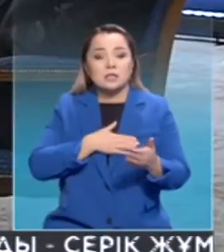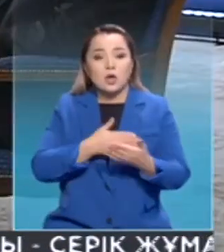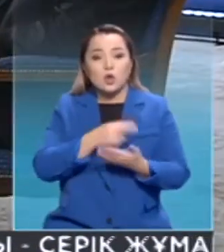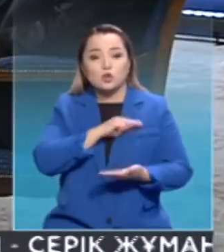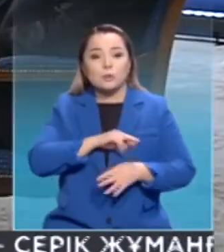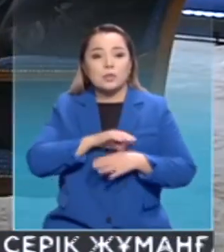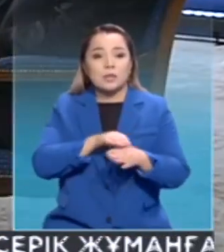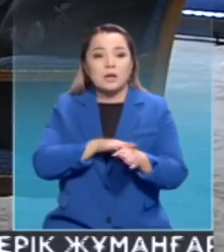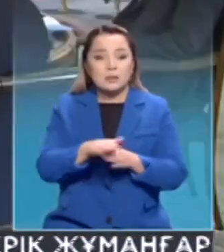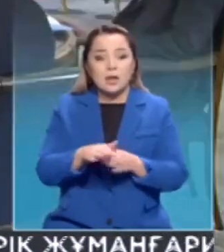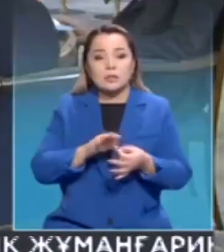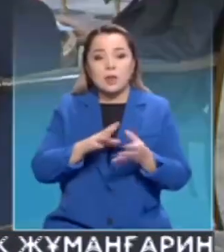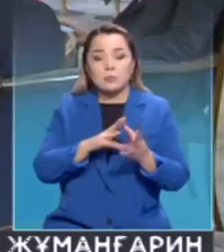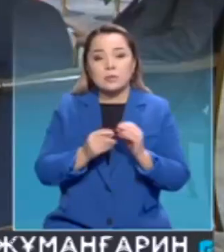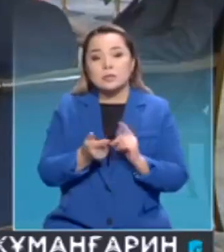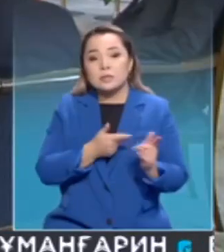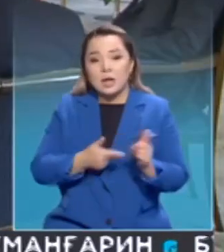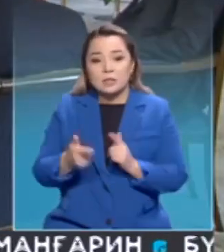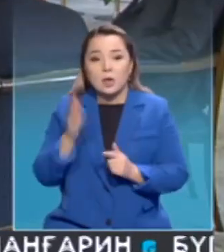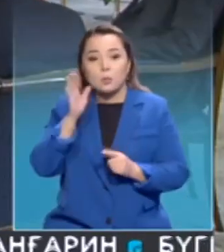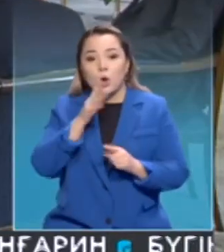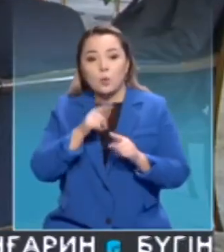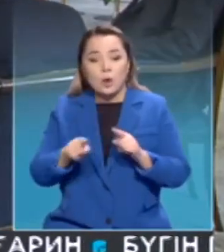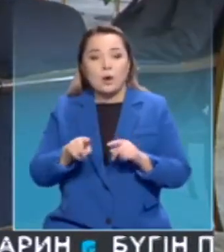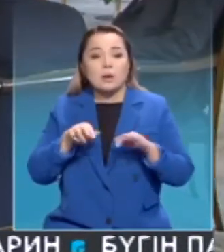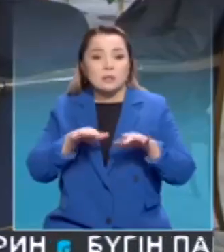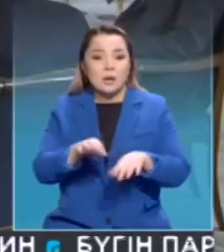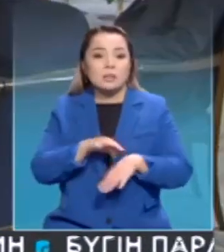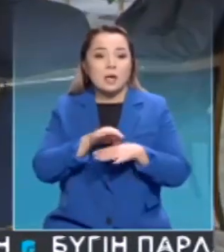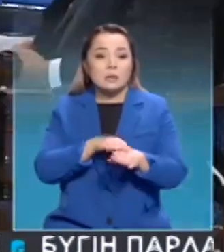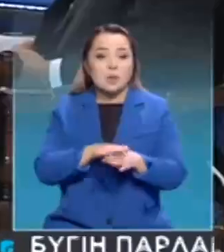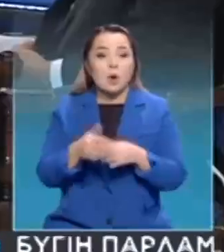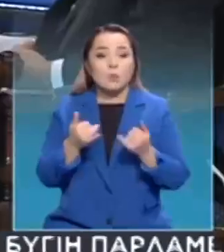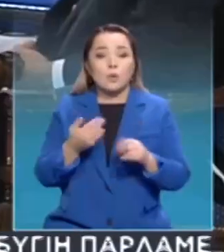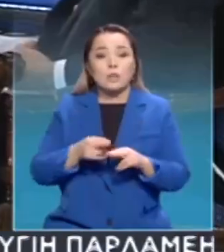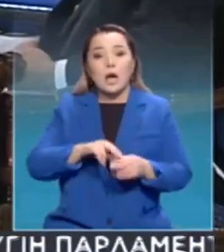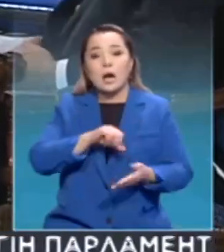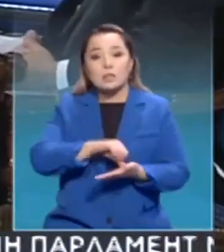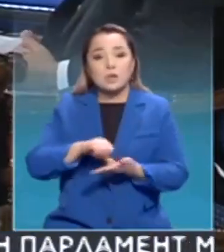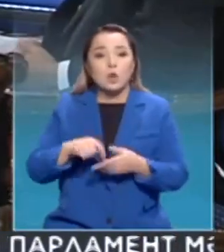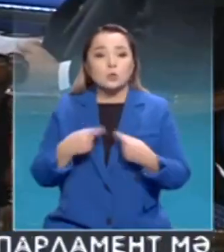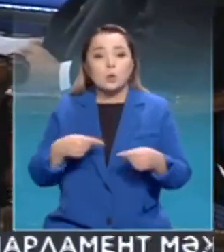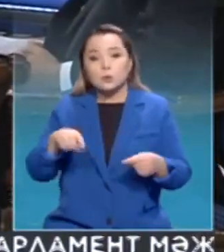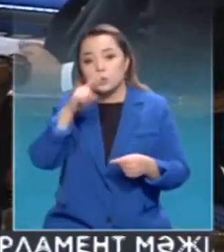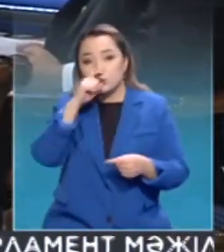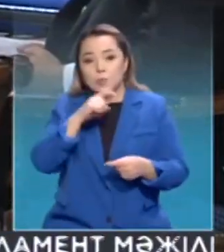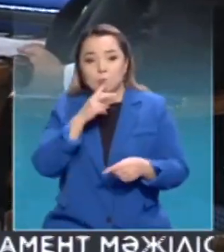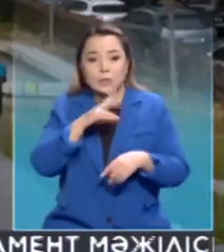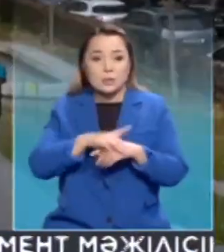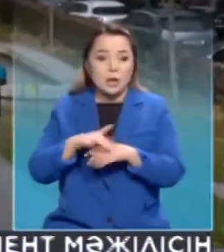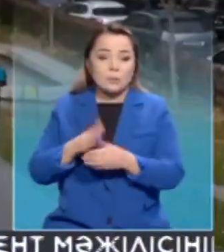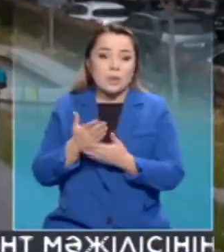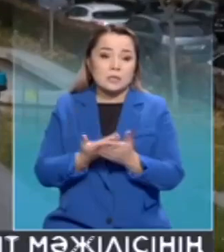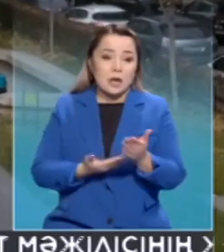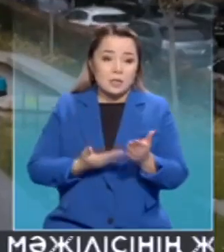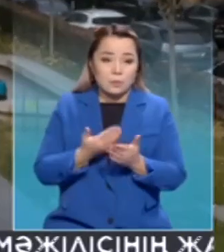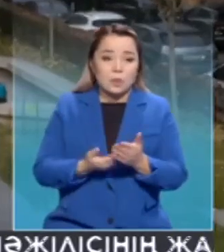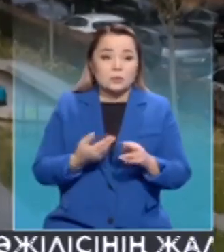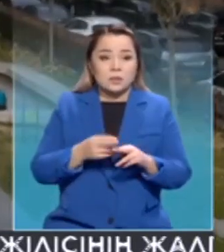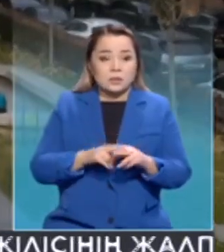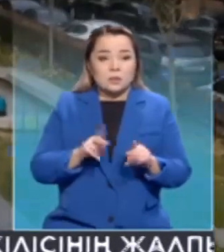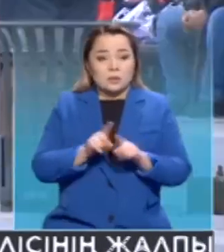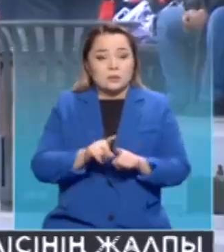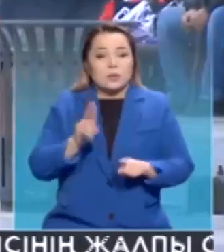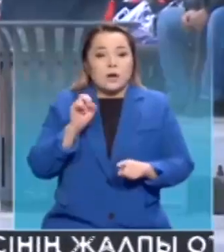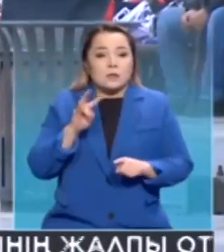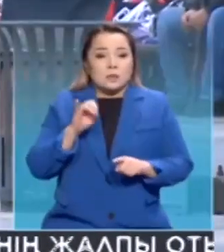нақты механизмдерін әзірлеп, алдағы уақытта солай әрекет ету. Өйткені қазір бұған қатысты түрлі түсінбеушіліктер көп дейді сарапшылар. Айтуынша, қаралы